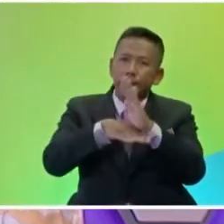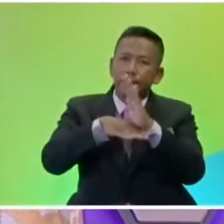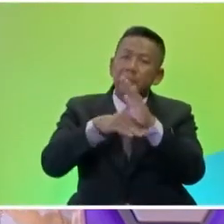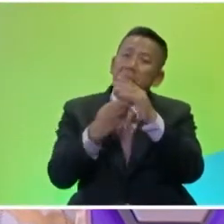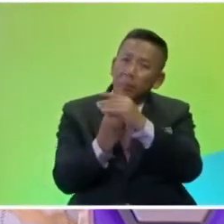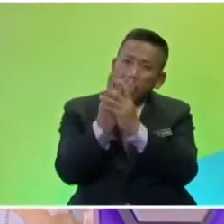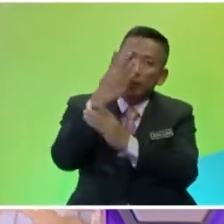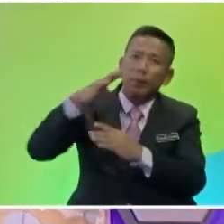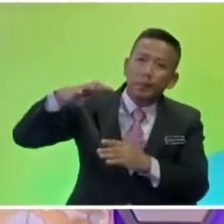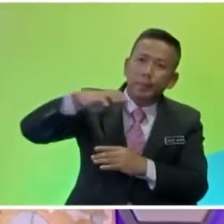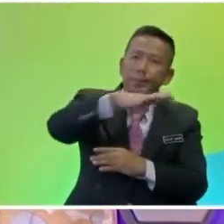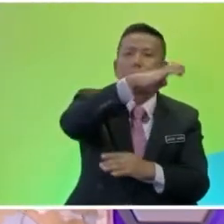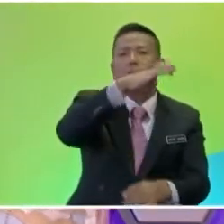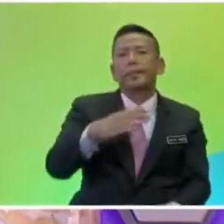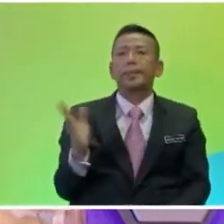tersebut